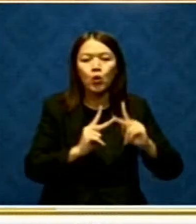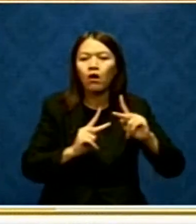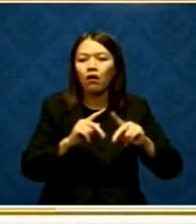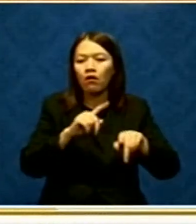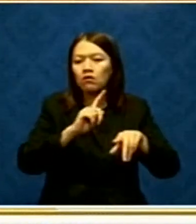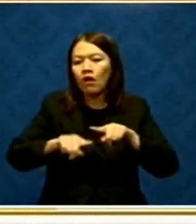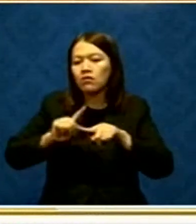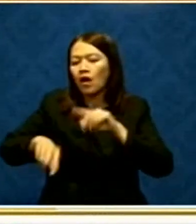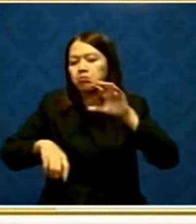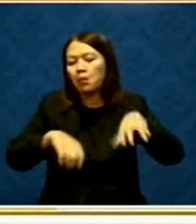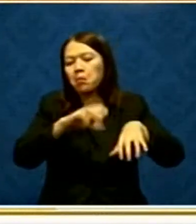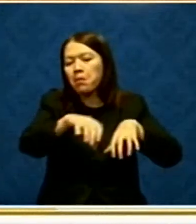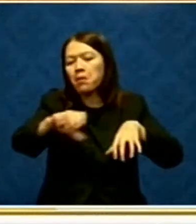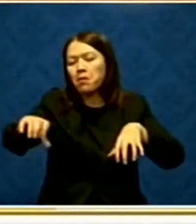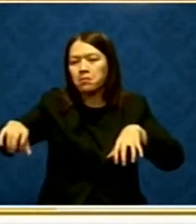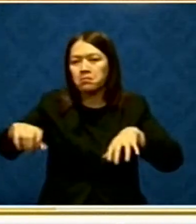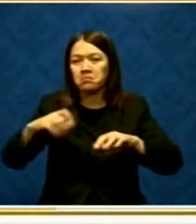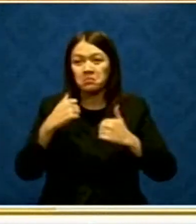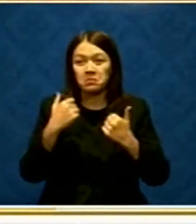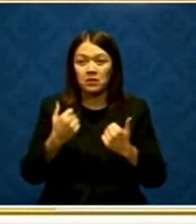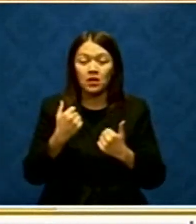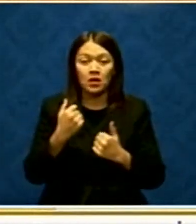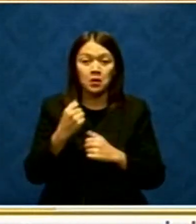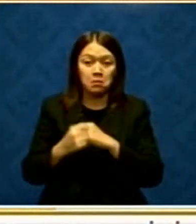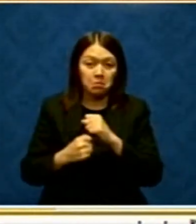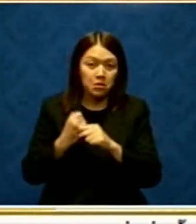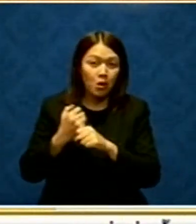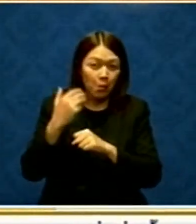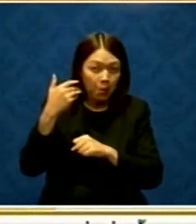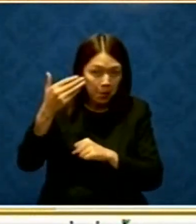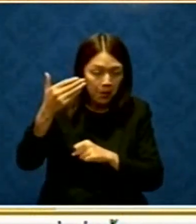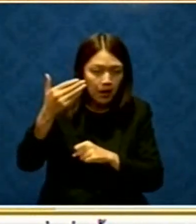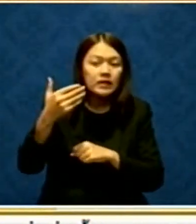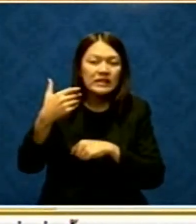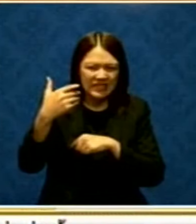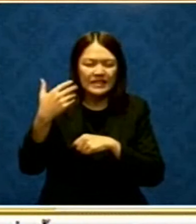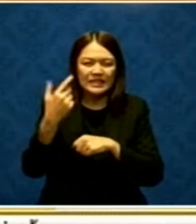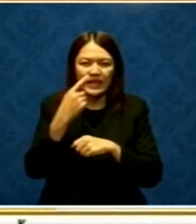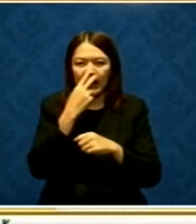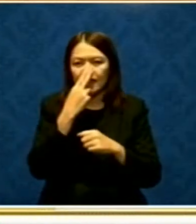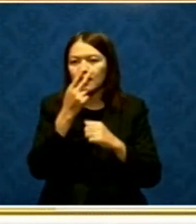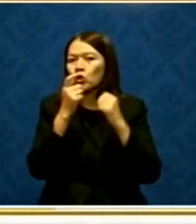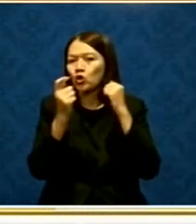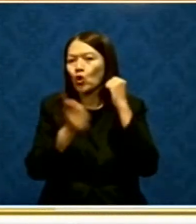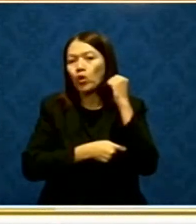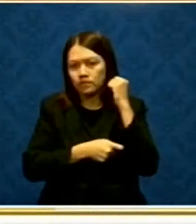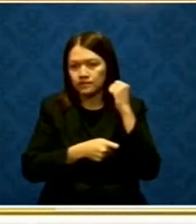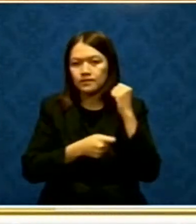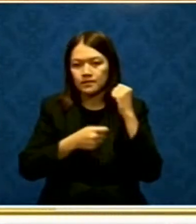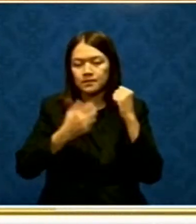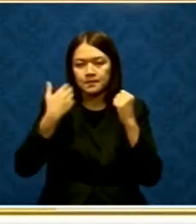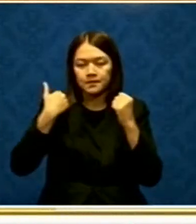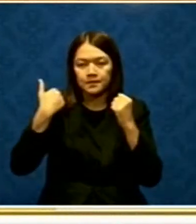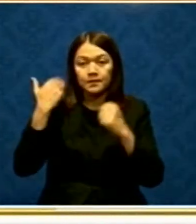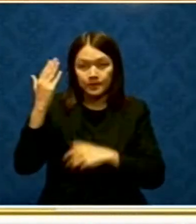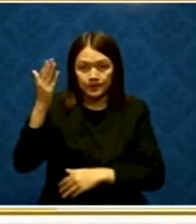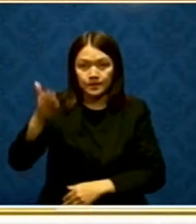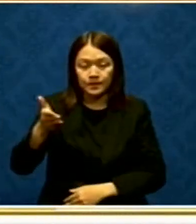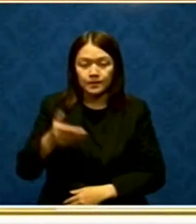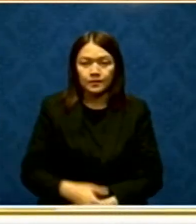วจพบวันนี้ 6-6 ก็จะจบแล้วครับก็จะเห็นการลงโทษภายในไม่นานนี้เพราะนั้น